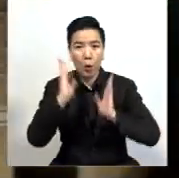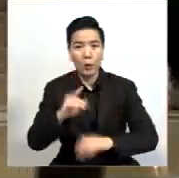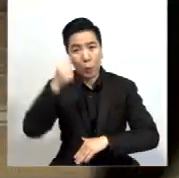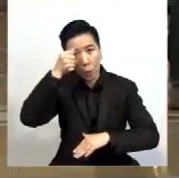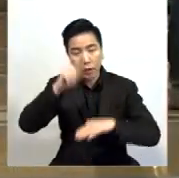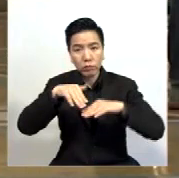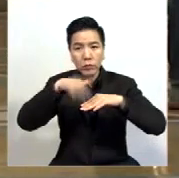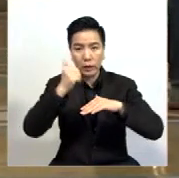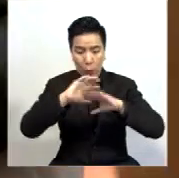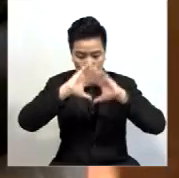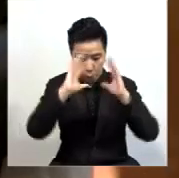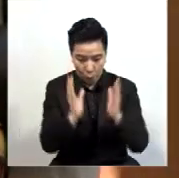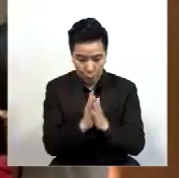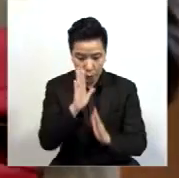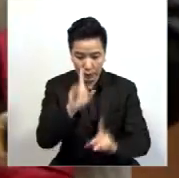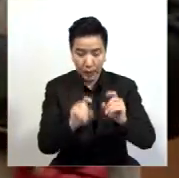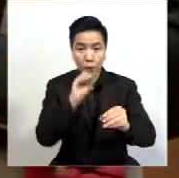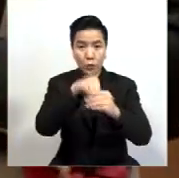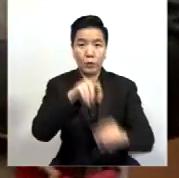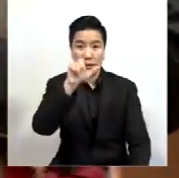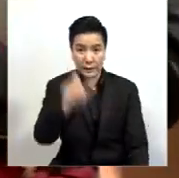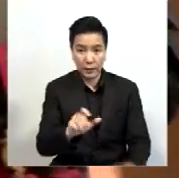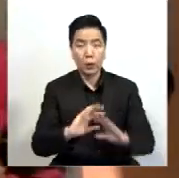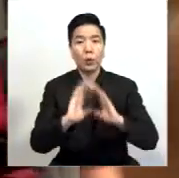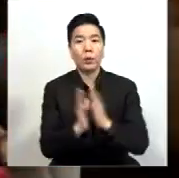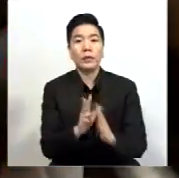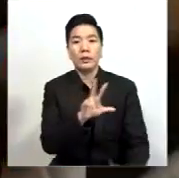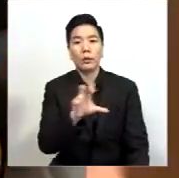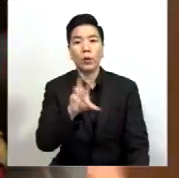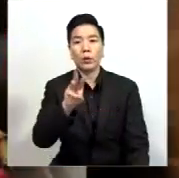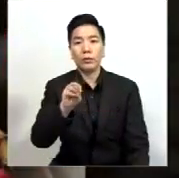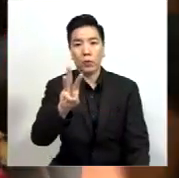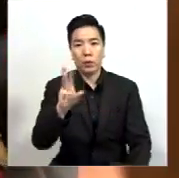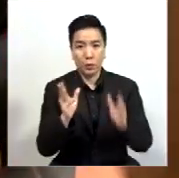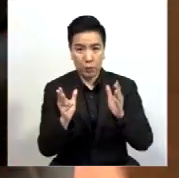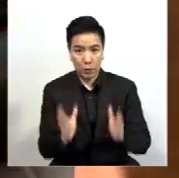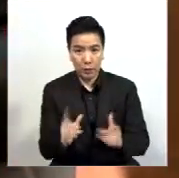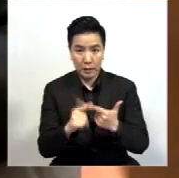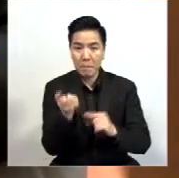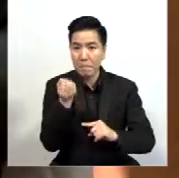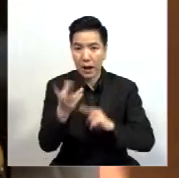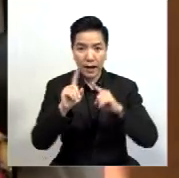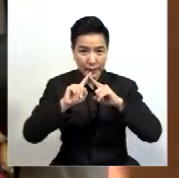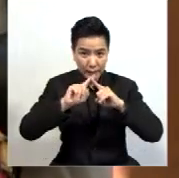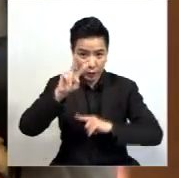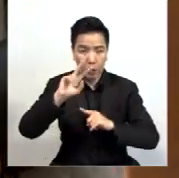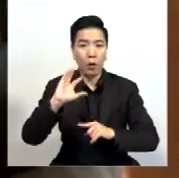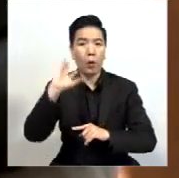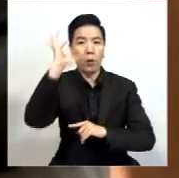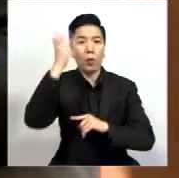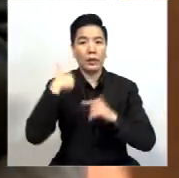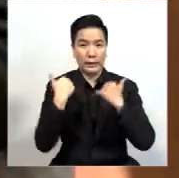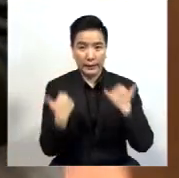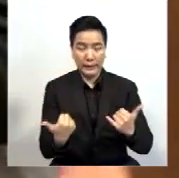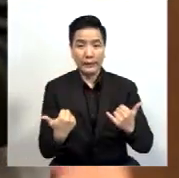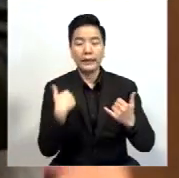อวันทำให้ยอดรวมผู้เสียชีวิตในอิตาลีเพิ่มขึ้นเป็น366คนซึ่งมากที่สุดเป็นอันดับ2ของโล